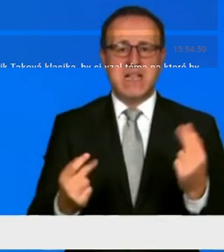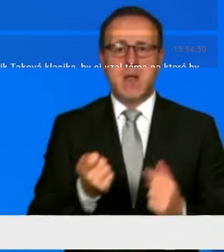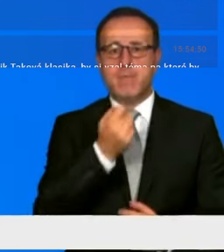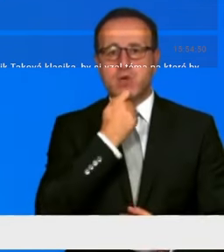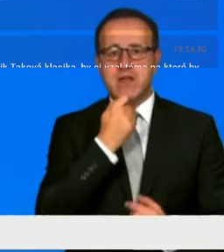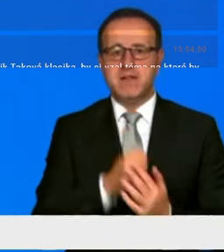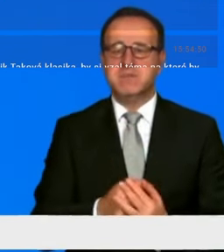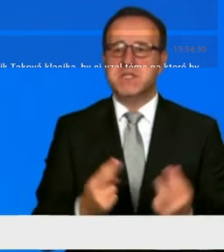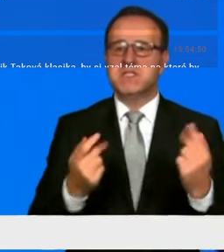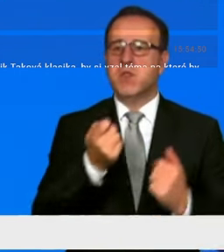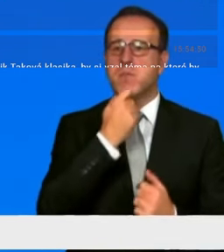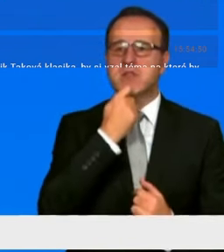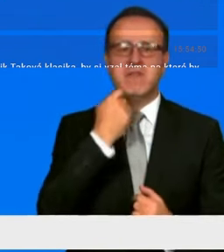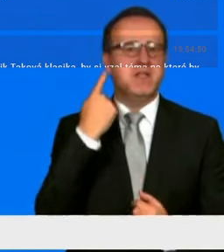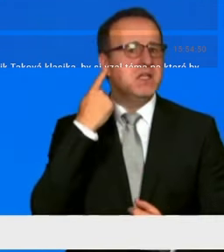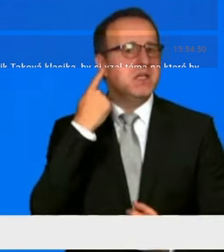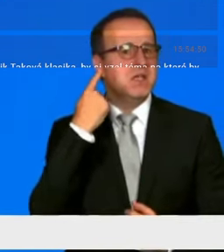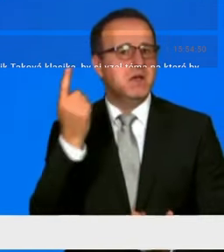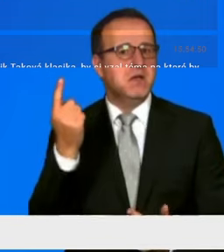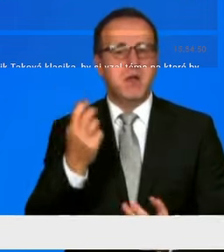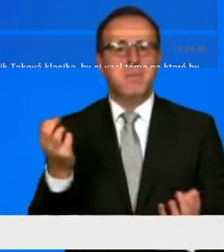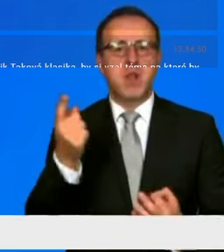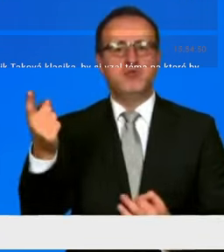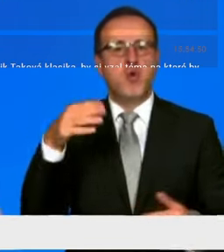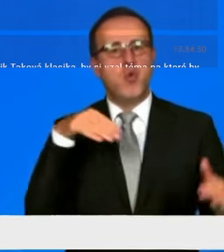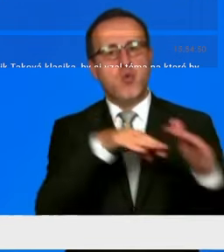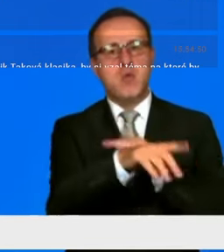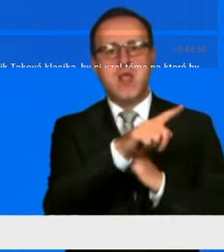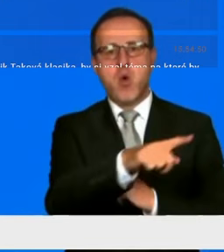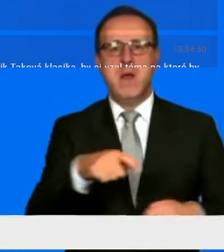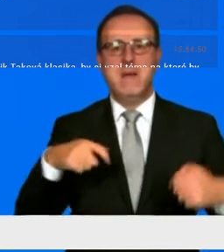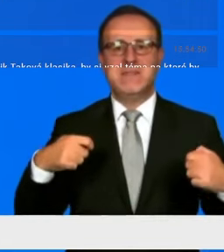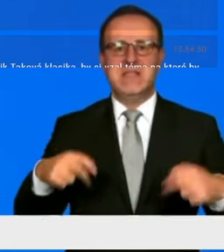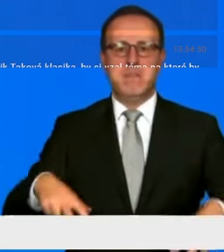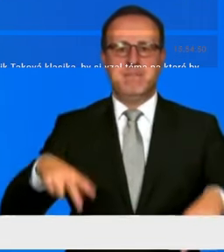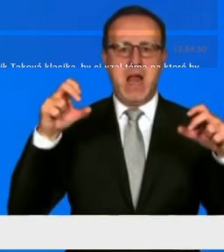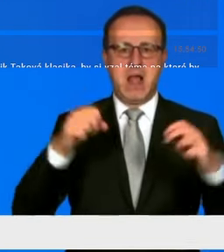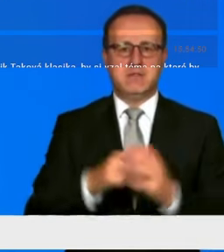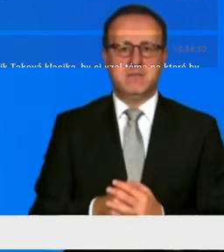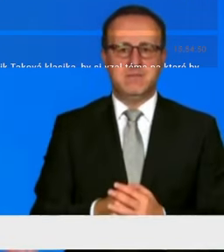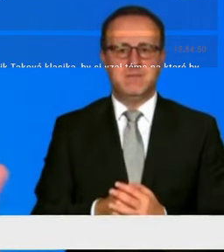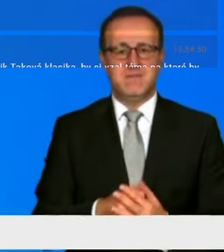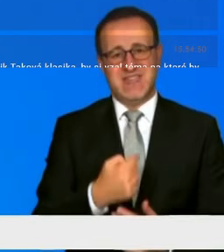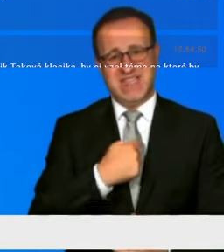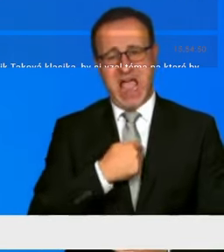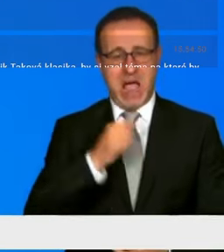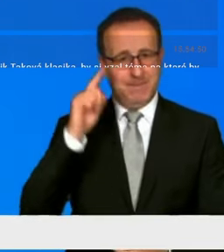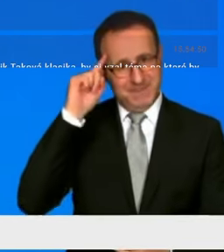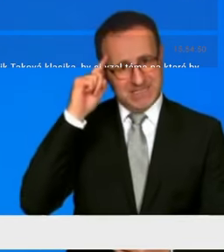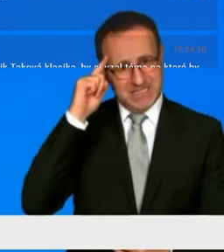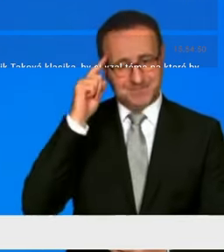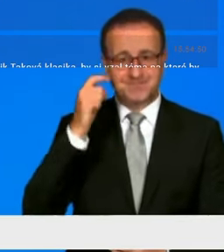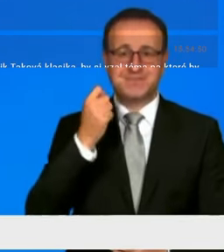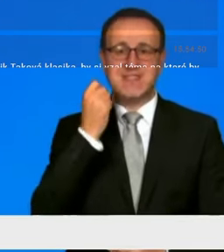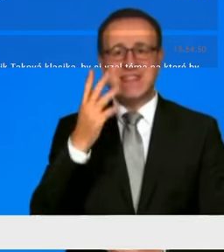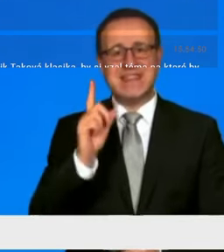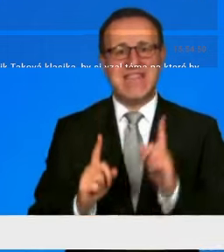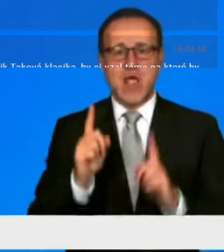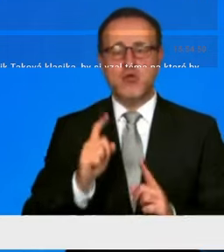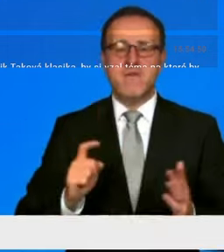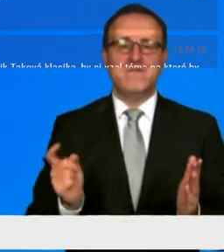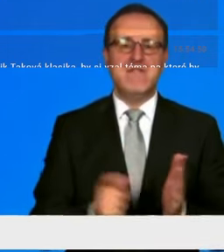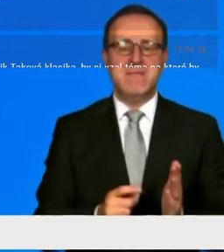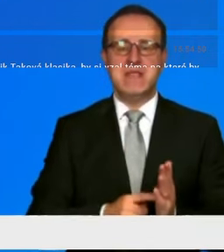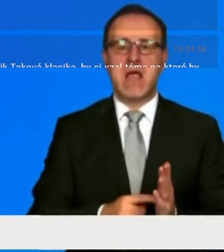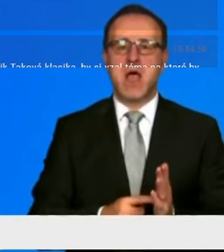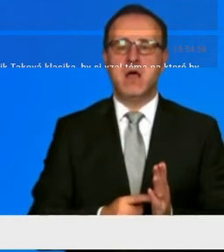čo sa deje s cenami potravín Tak prečo utekáte do prezidentského paláca Veď ja si myslím ja si myslím že ak niekto si vypýta mandát na